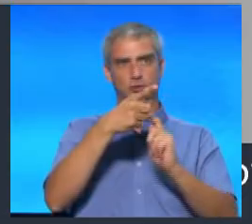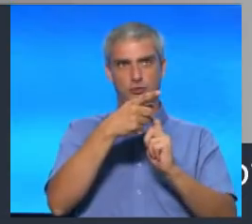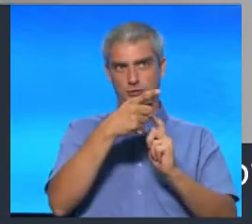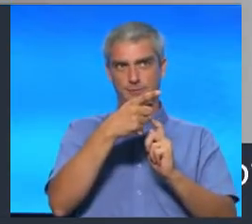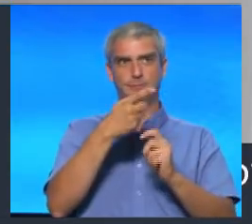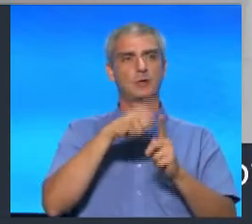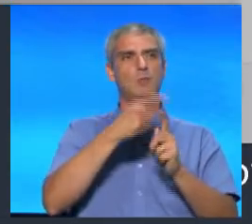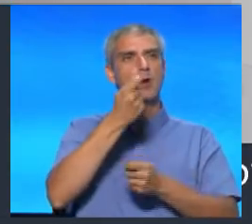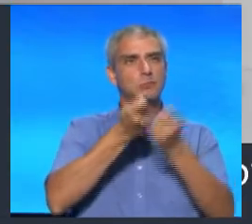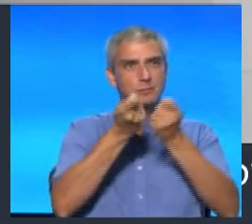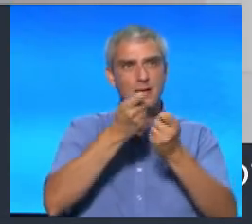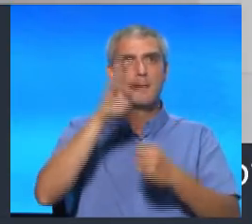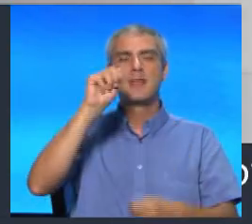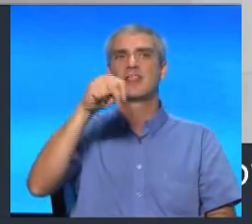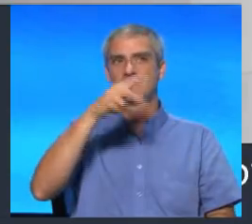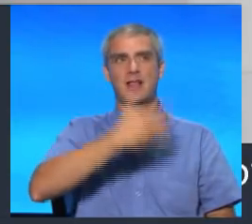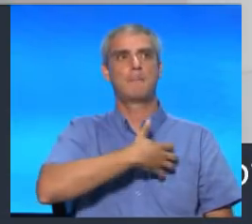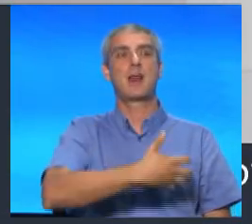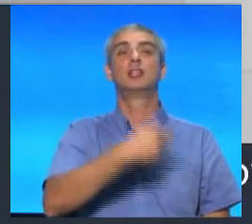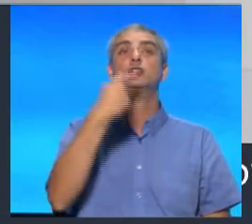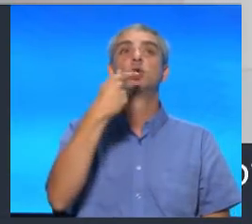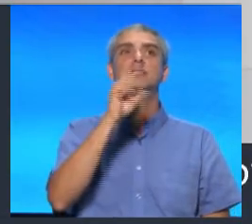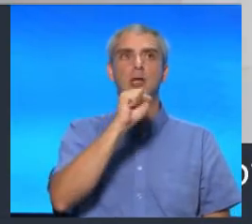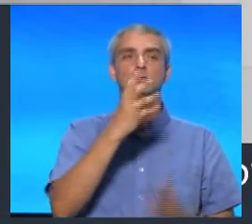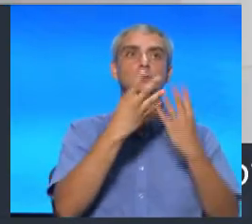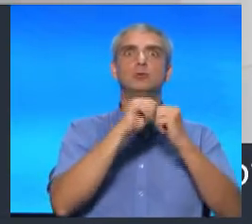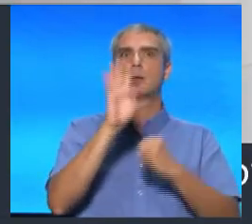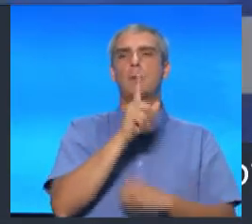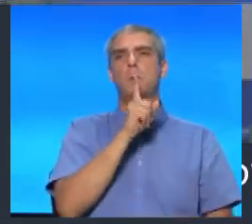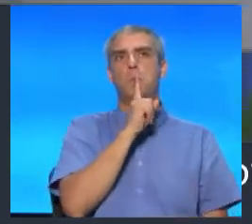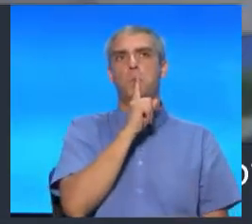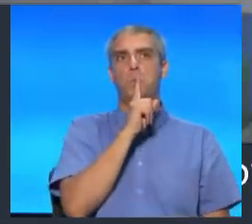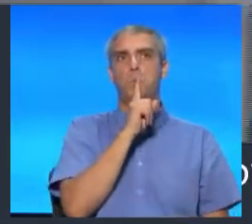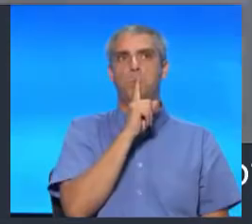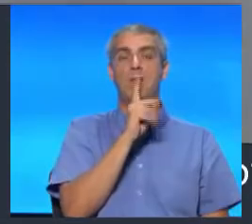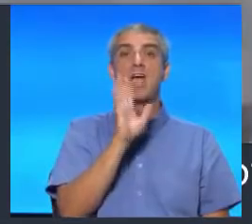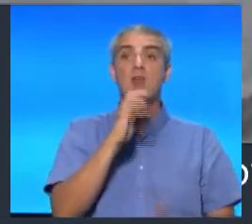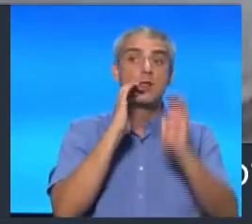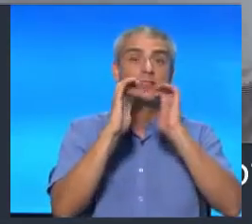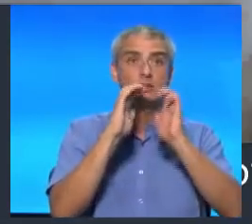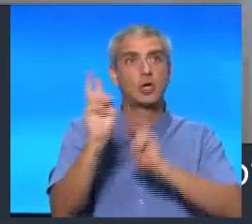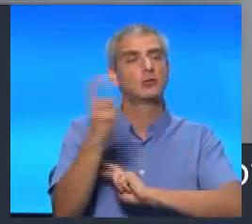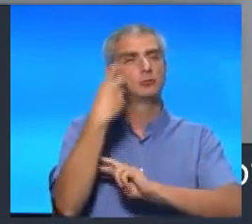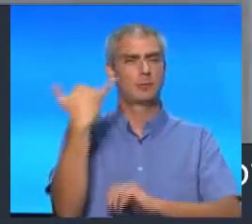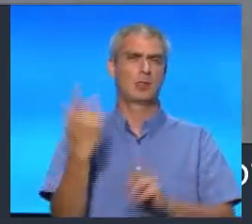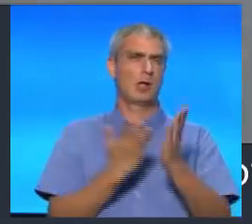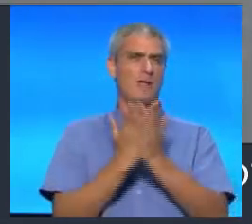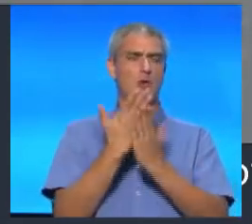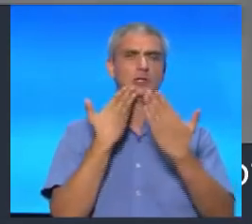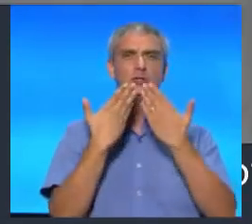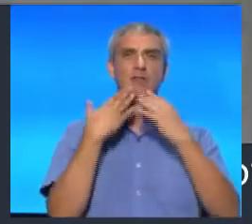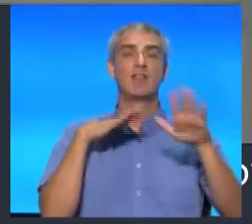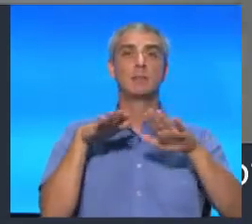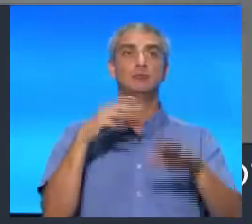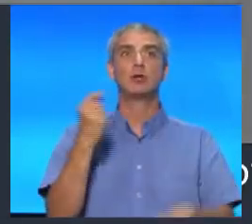נפתלי, ובראשו המיליארדר ג'ורג' סורוס, משפחת נתניהו שומרת על שתיקה. אפילו התקשורת שהוזמנה כבדרך קבע לישיבת הממשלה